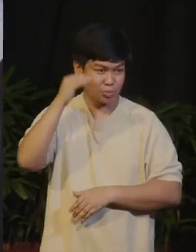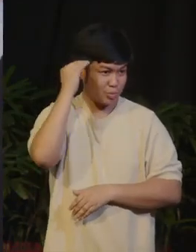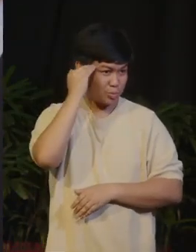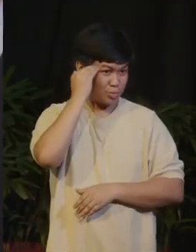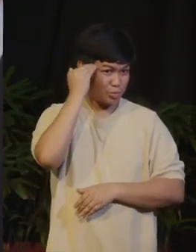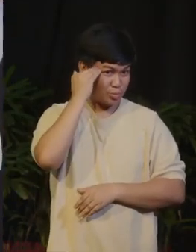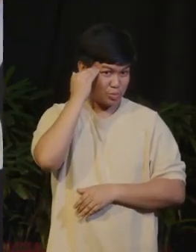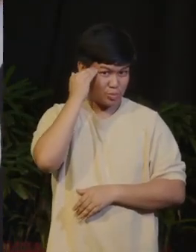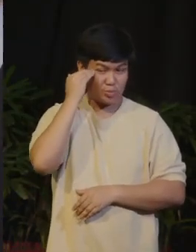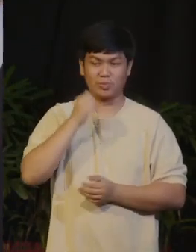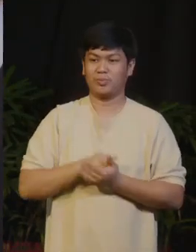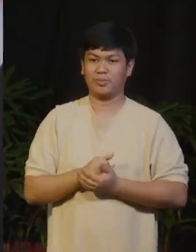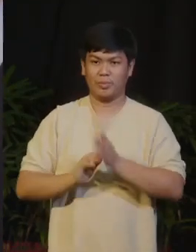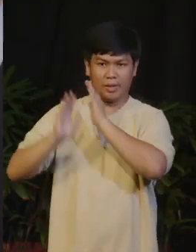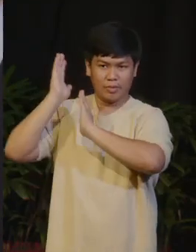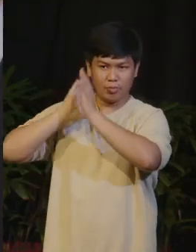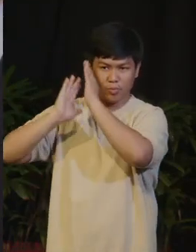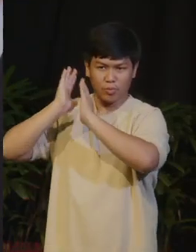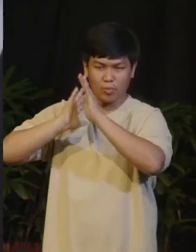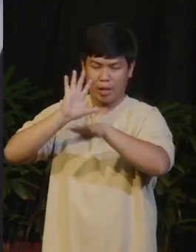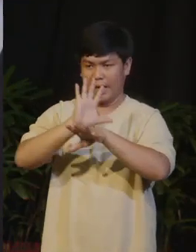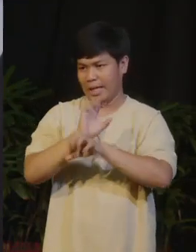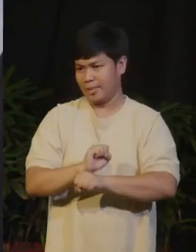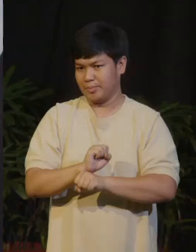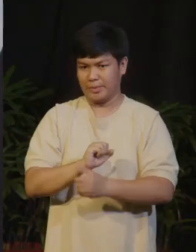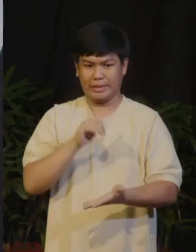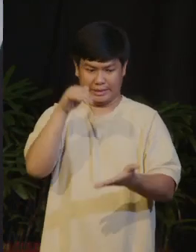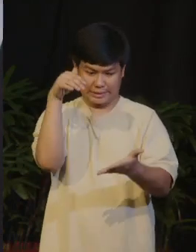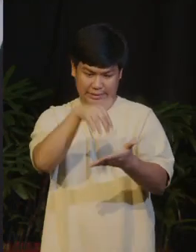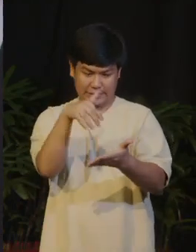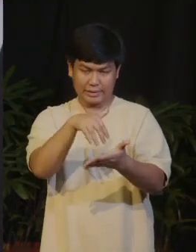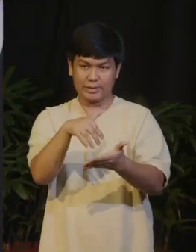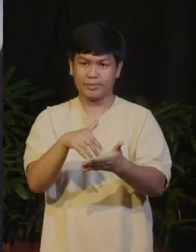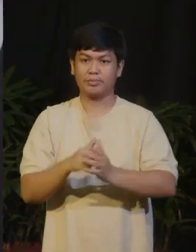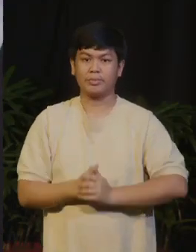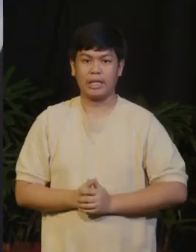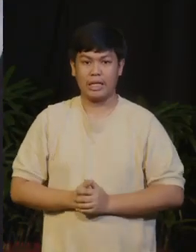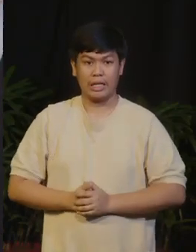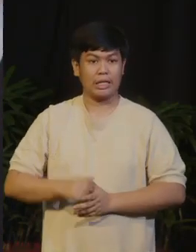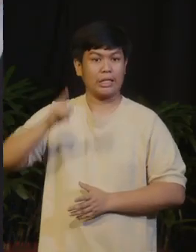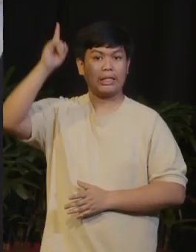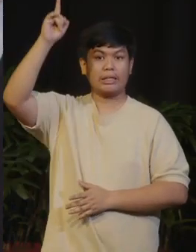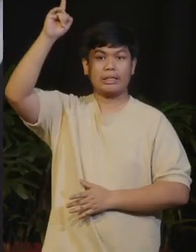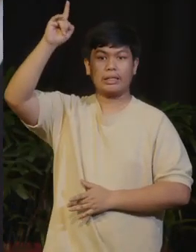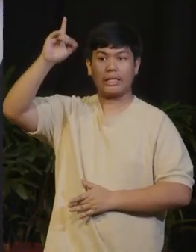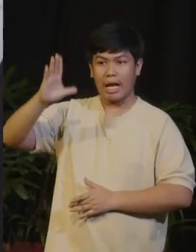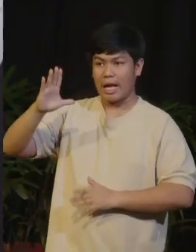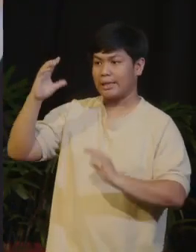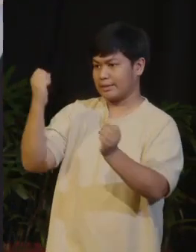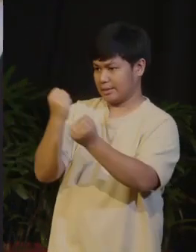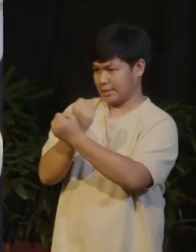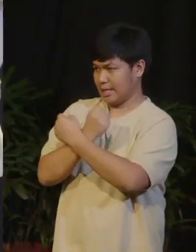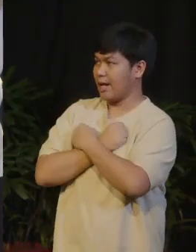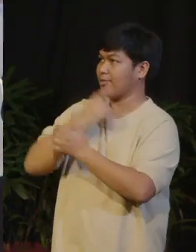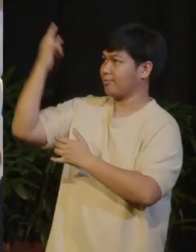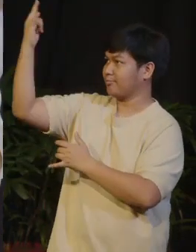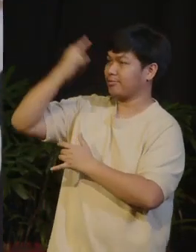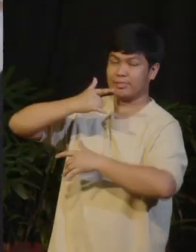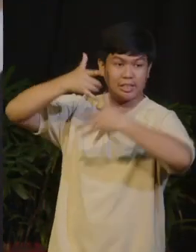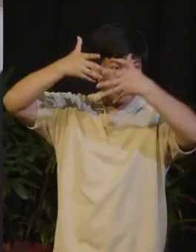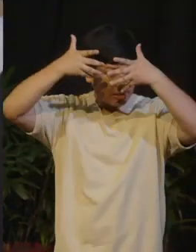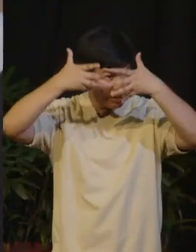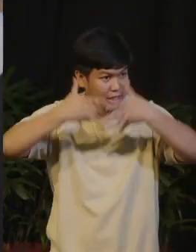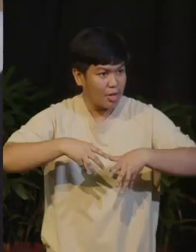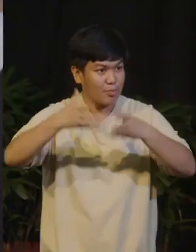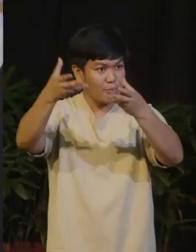mga pag-aaralan ngayong hapong ito. Ang pag-ibig na ganito, na galing sa ating Panginoon, na Kanya ibinuhos sa ating